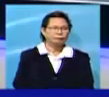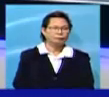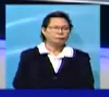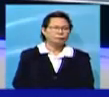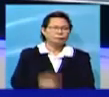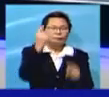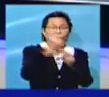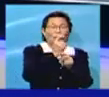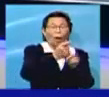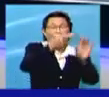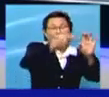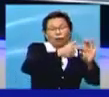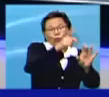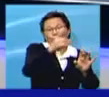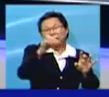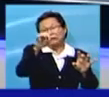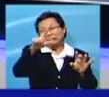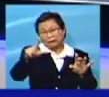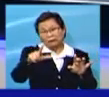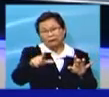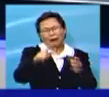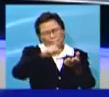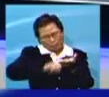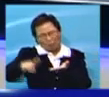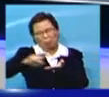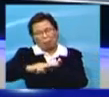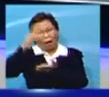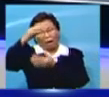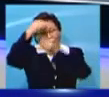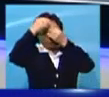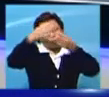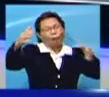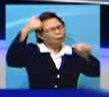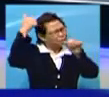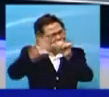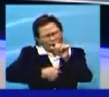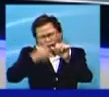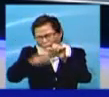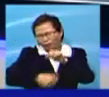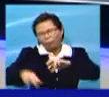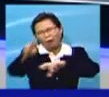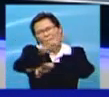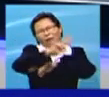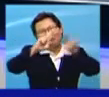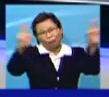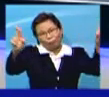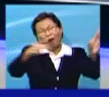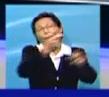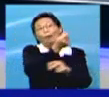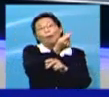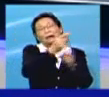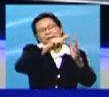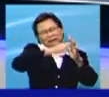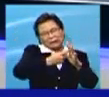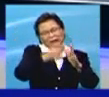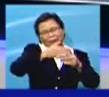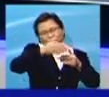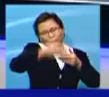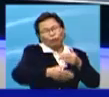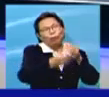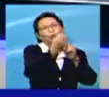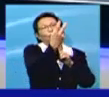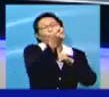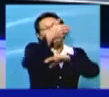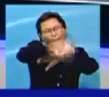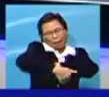Penetapan harga petrol dan diesel secara mingguan akan diumumkan setiap hari Rabu dan harga tersebut berkuat kuasa selepas